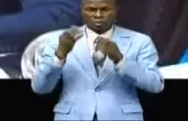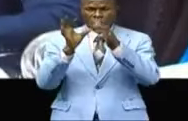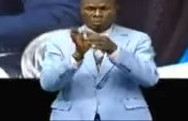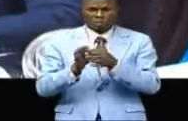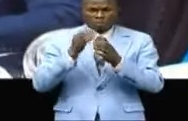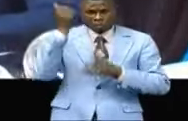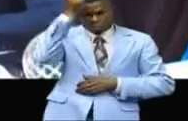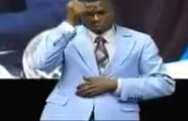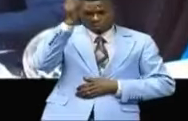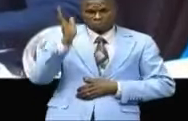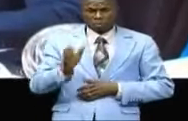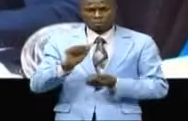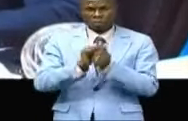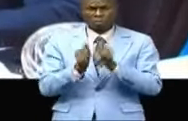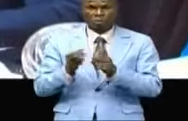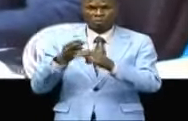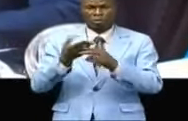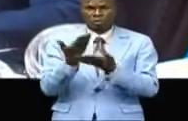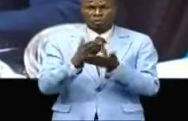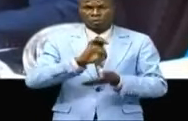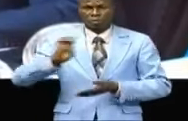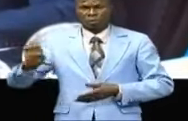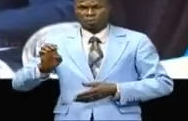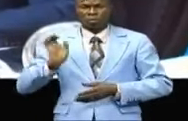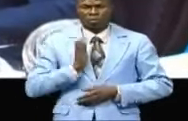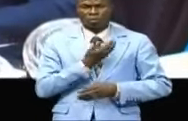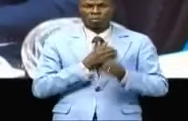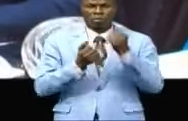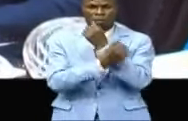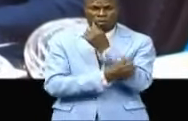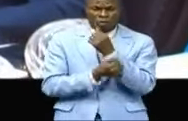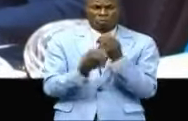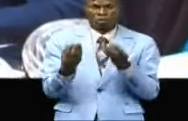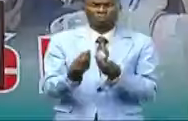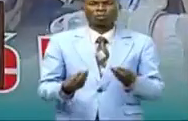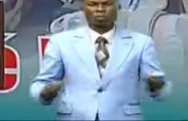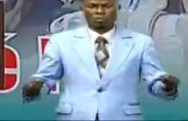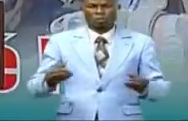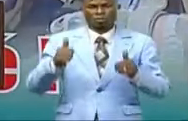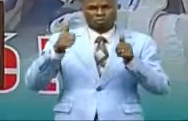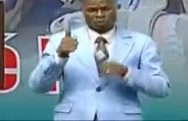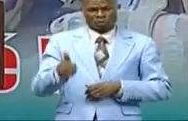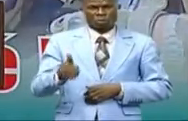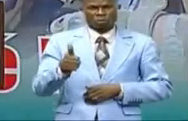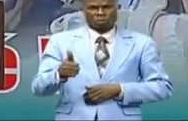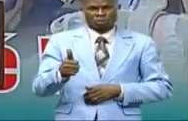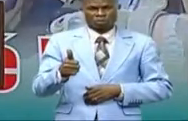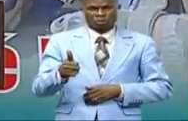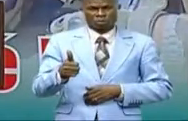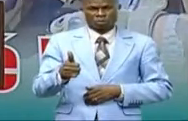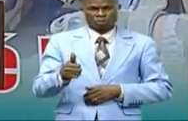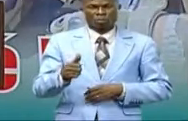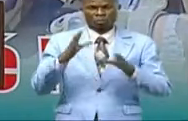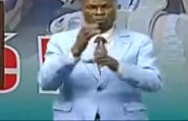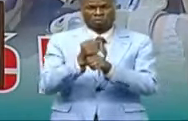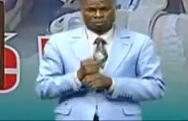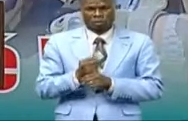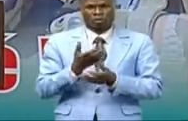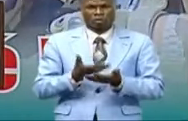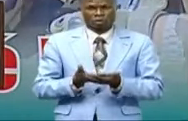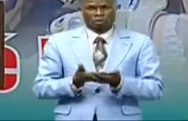sur la situation sécuritaire à l'est de notre pays, des résultats positifs ont été obtenus.